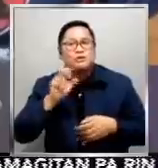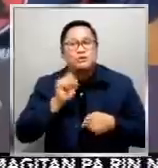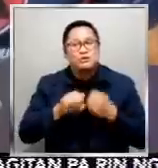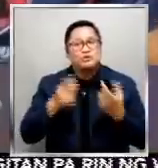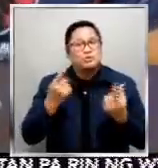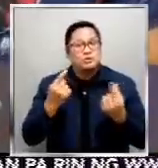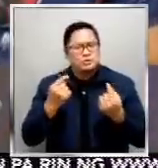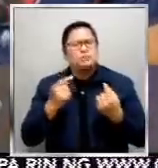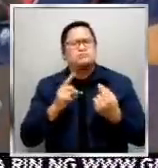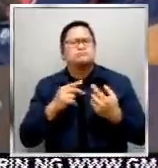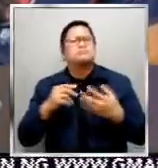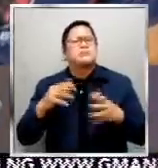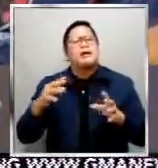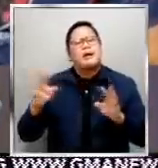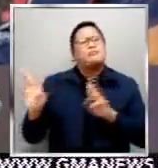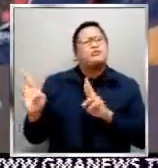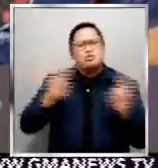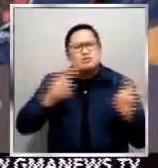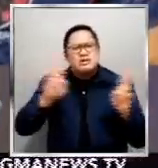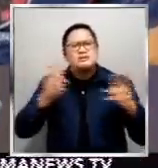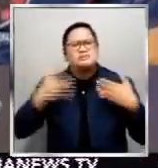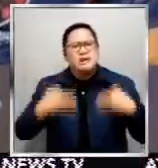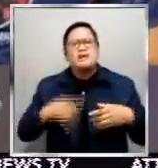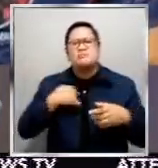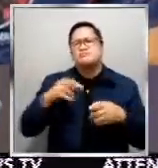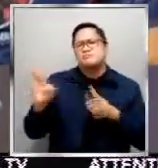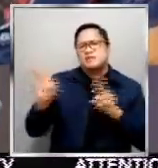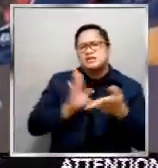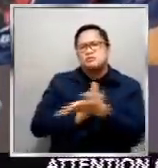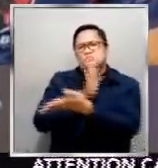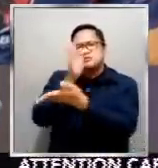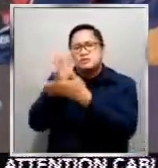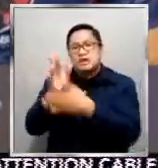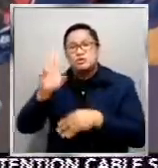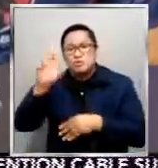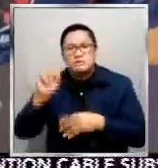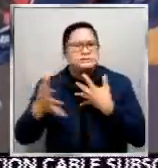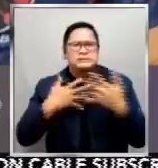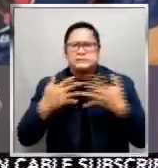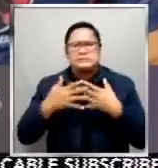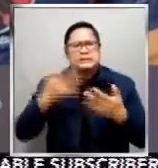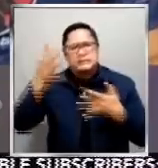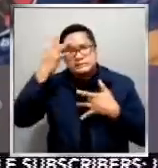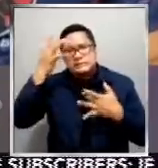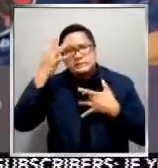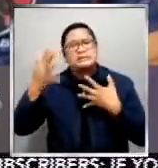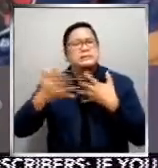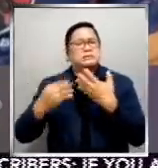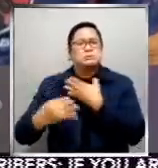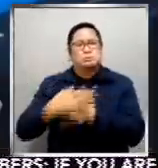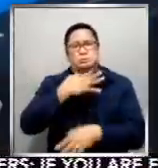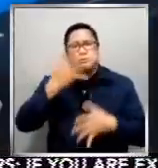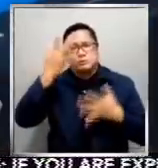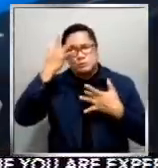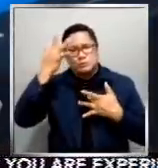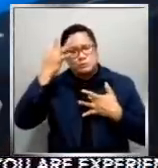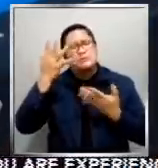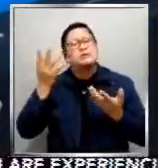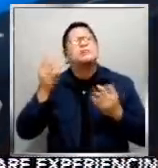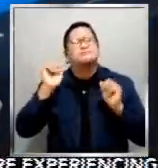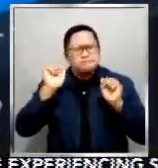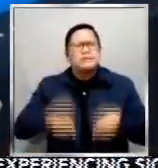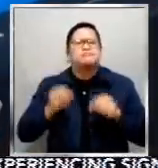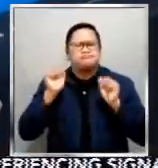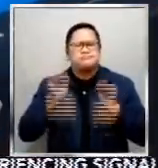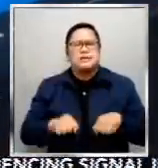ako, nagpahanda ako, pupunta ako ng Amerika. Kung magkasakit man ako ron, tamaan ako ng COVID. So, kaya ng katawan ko, kaya ng immune